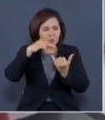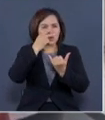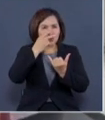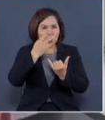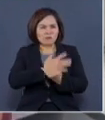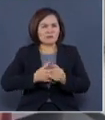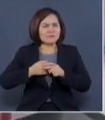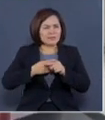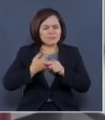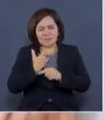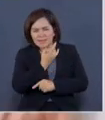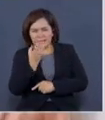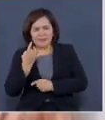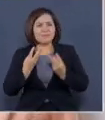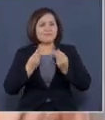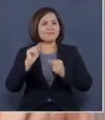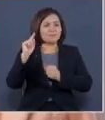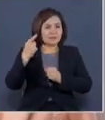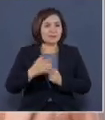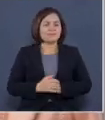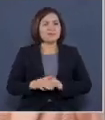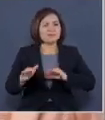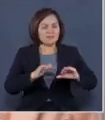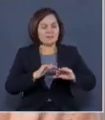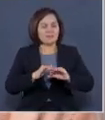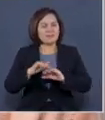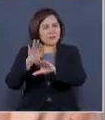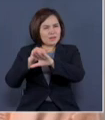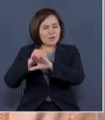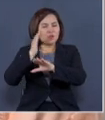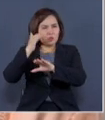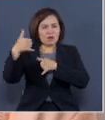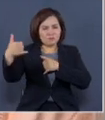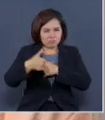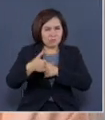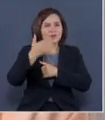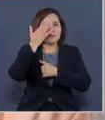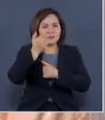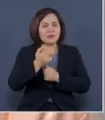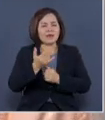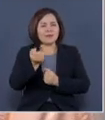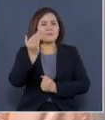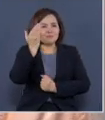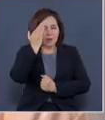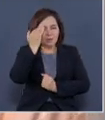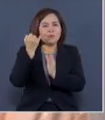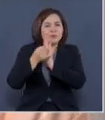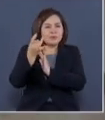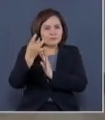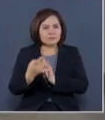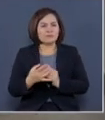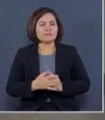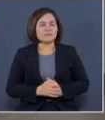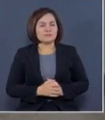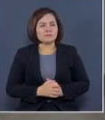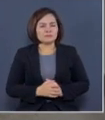อาการตรวจอาการอย่างละเอียดอีกครั้งและเตรียมจะออกหมายเรียกรปภ.รุ่นลูกเนี่ยมารับทราบข้อกล่าวหาต่อ